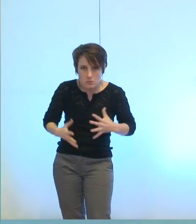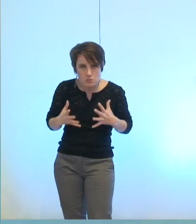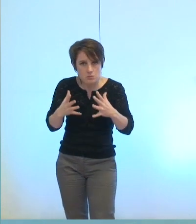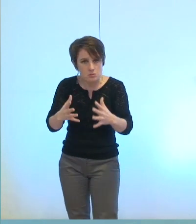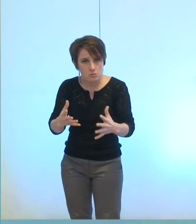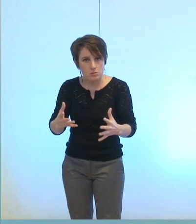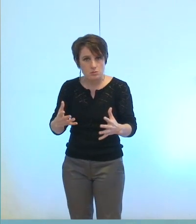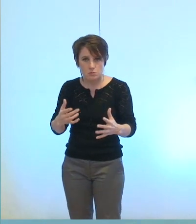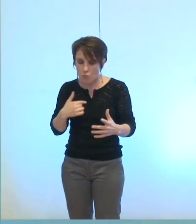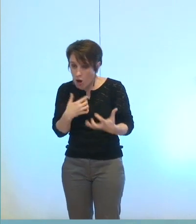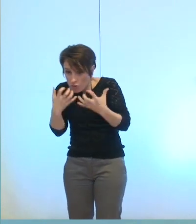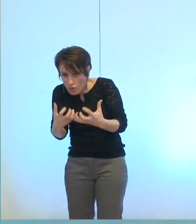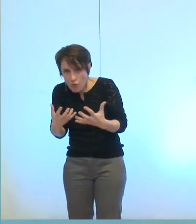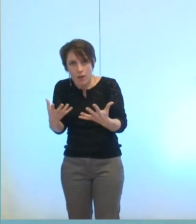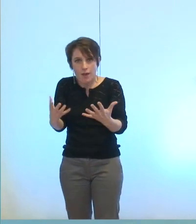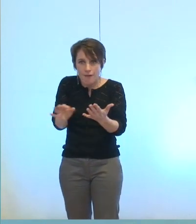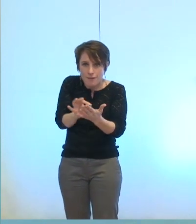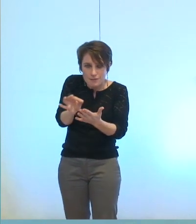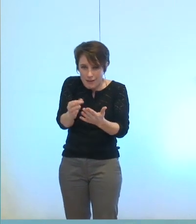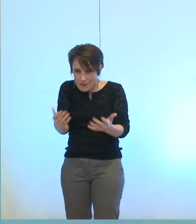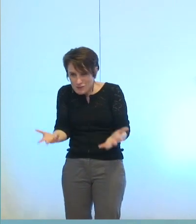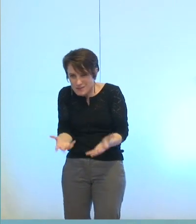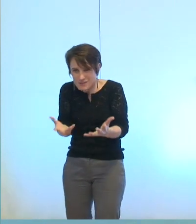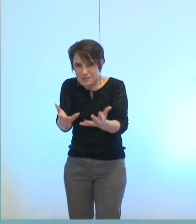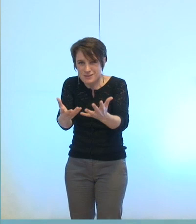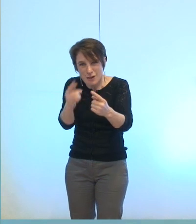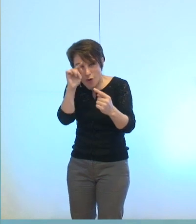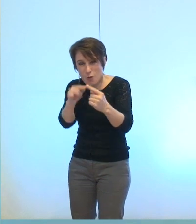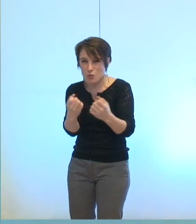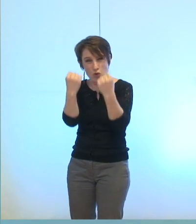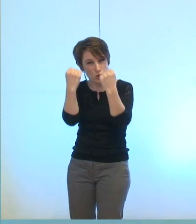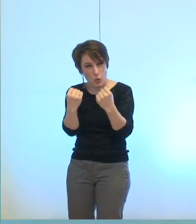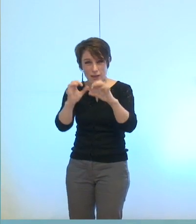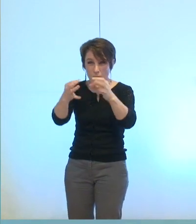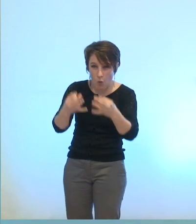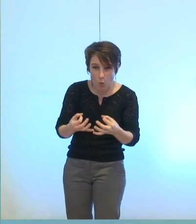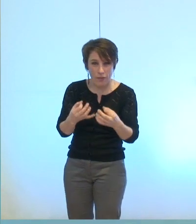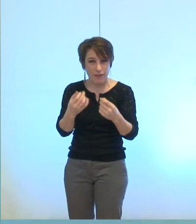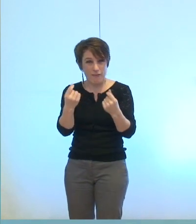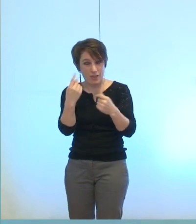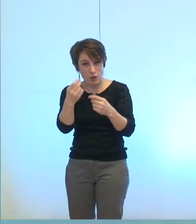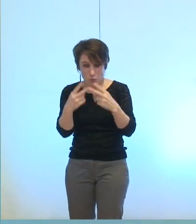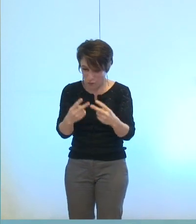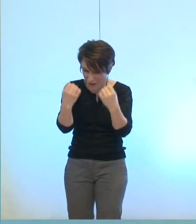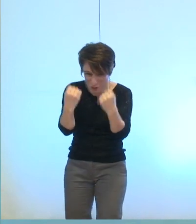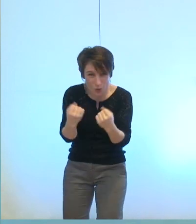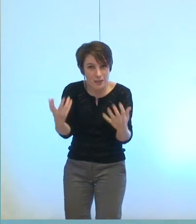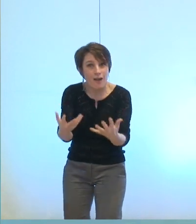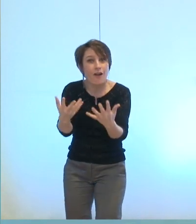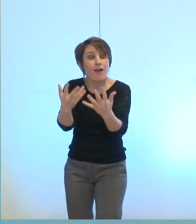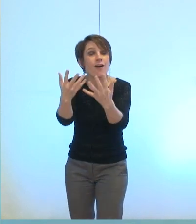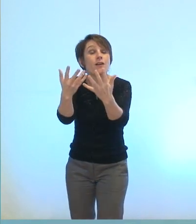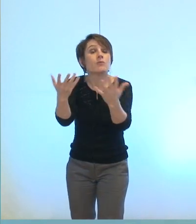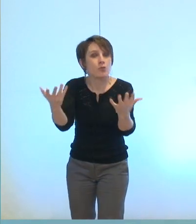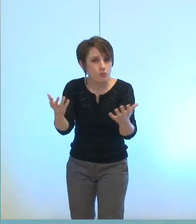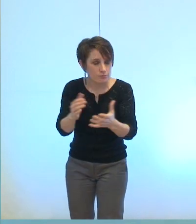j'avais plutôt l'intention de rester sur une solidité des comptes et des finances de la ville à laquelle je tenais mais vous